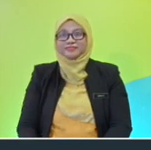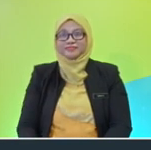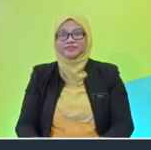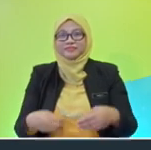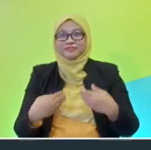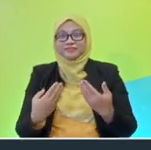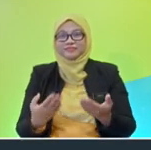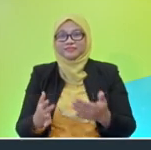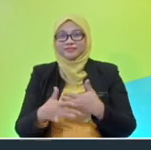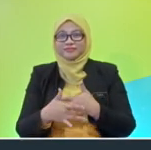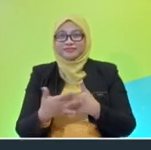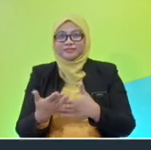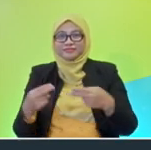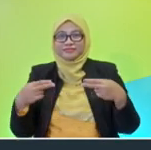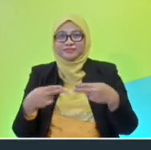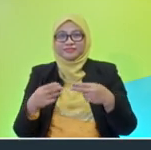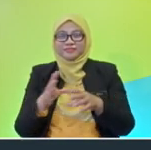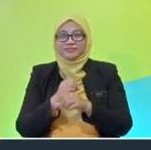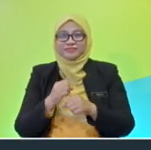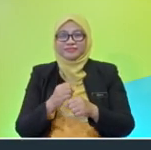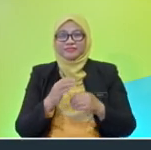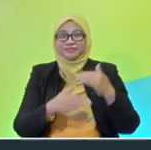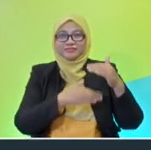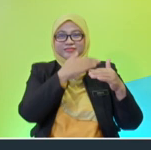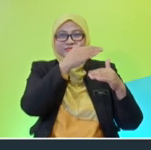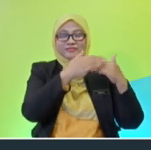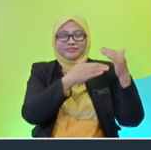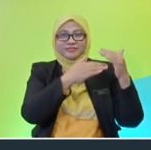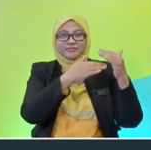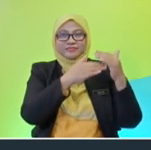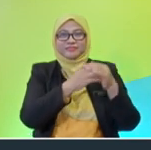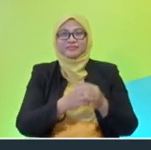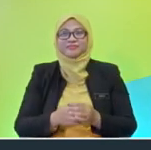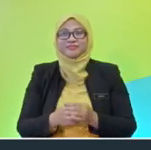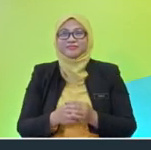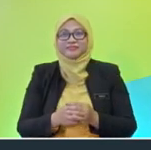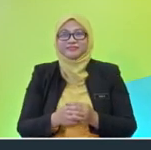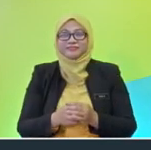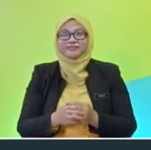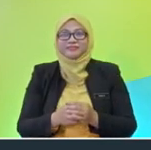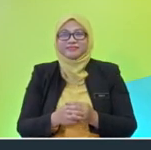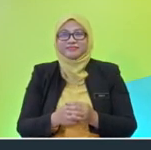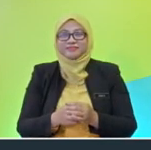hubungan ini dapat meningkatkan kemakmuran Kerajaan Melayu awal